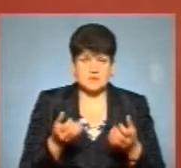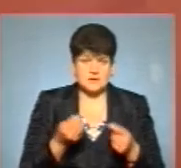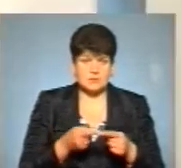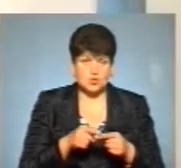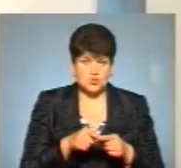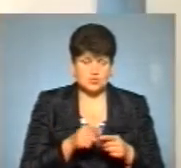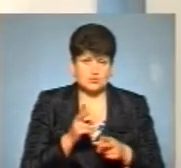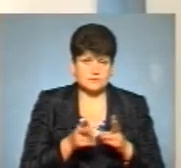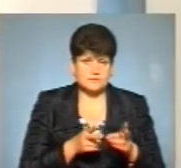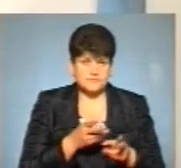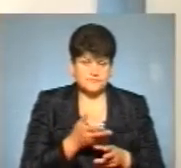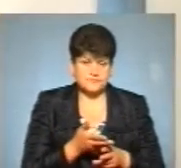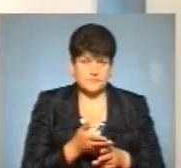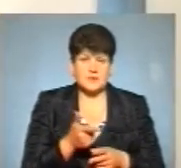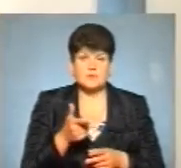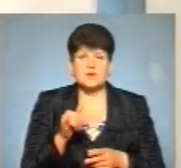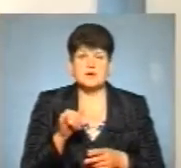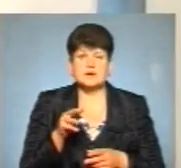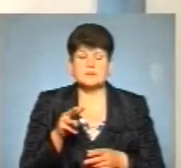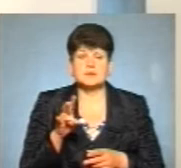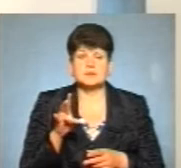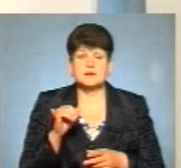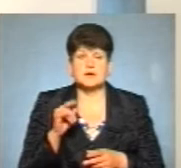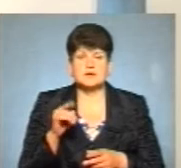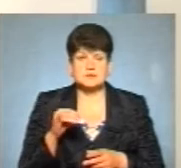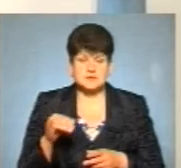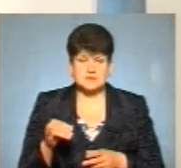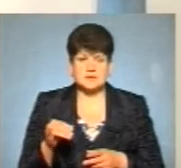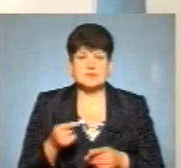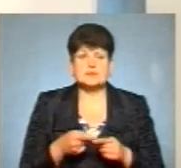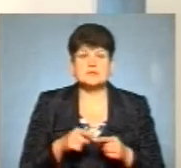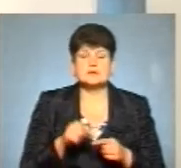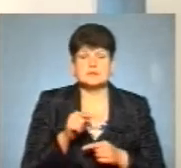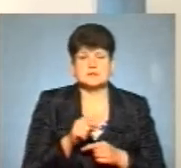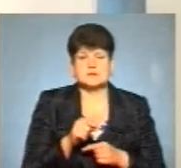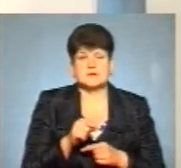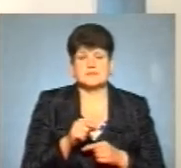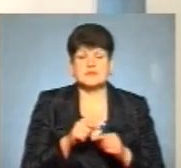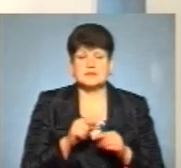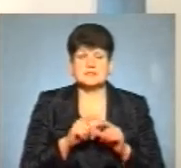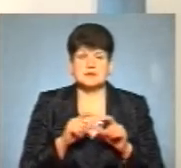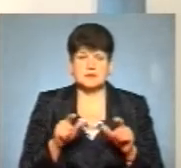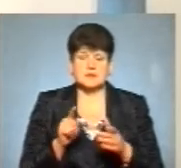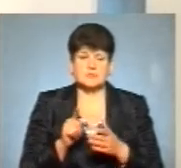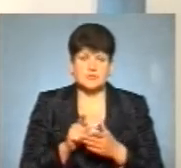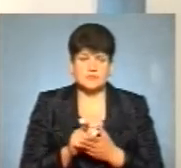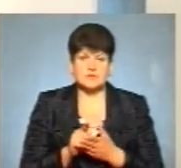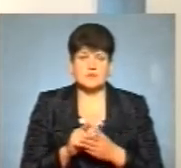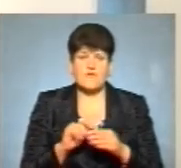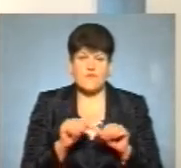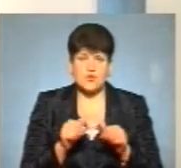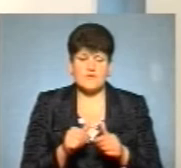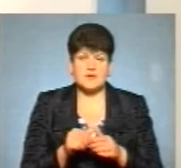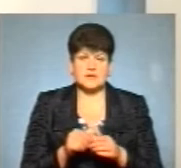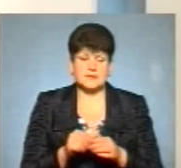цю петицію, адже гімназійні навчальні заклади – це ті заклади, які покликані формувати